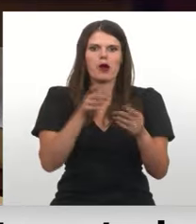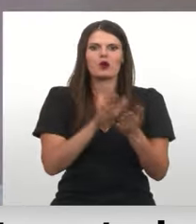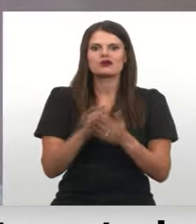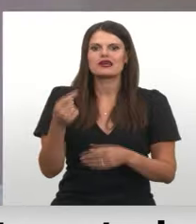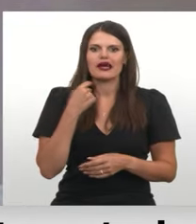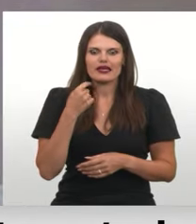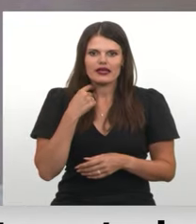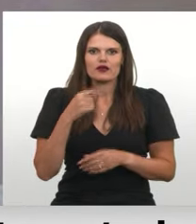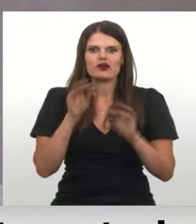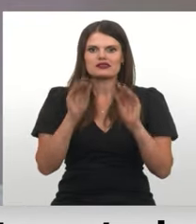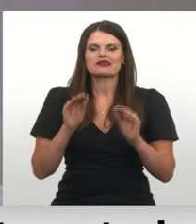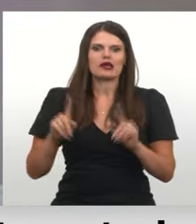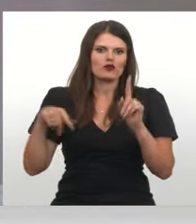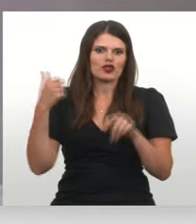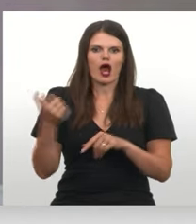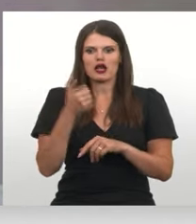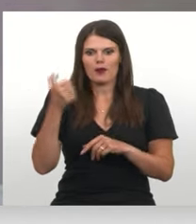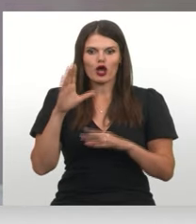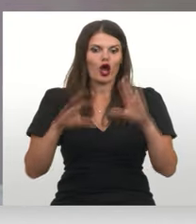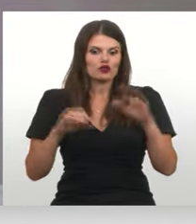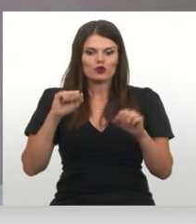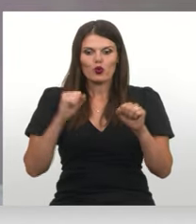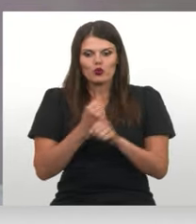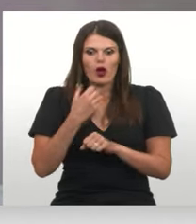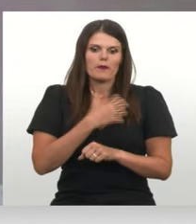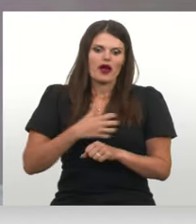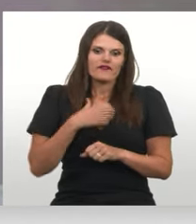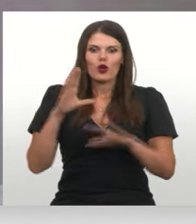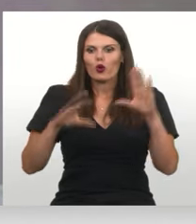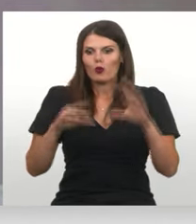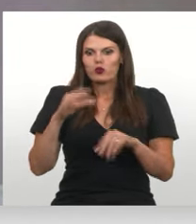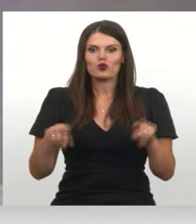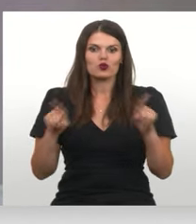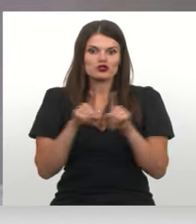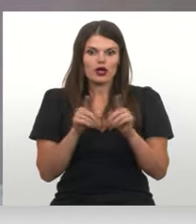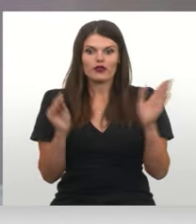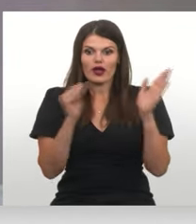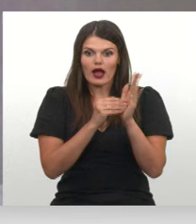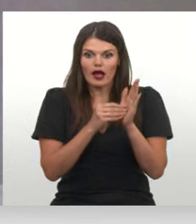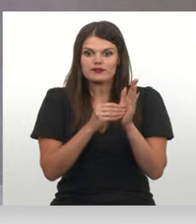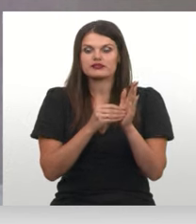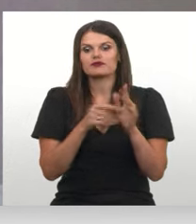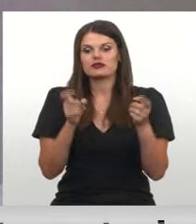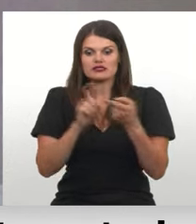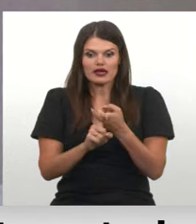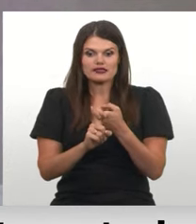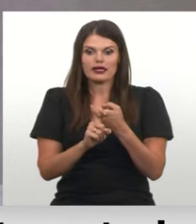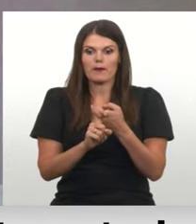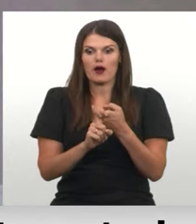Rīgu. Sastādot nākamā gada budžetu, tomēr vajadzētu budžetā arī iezīmēt pozīcijas arī